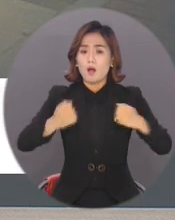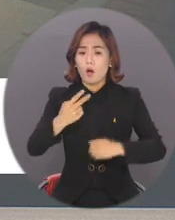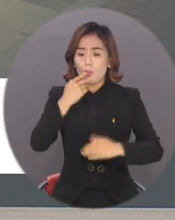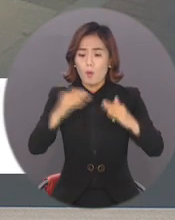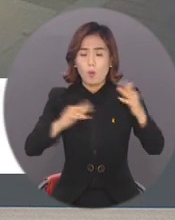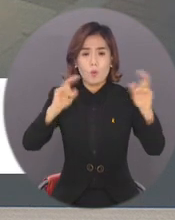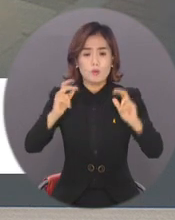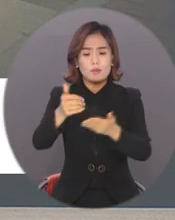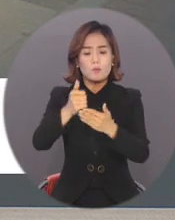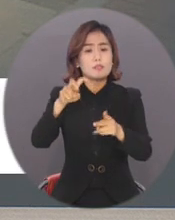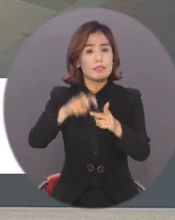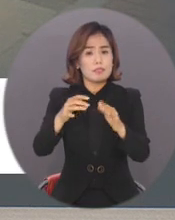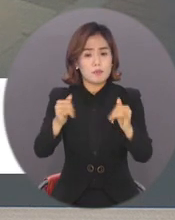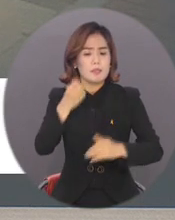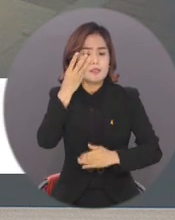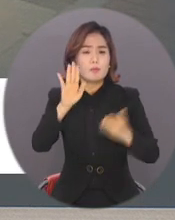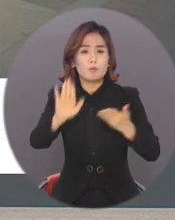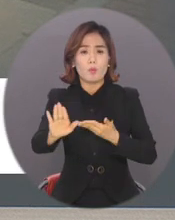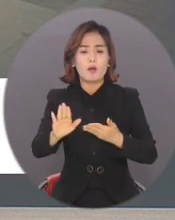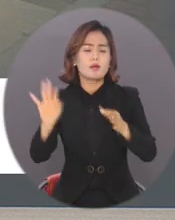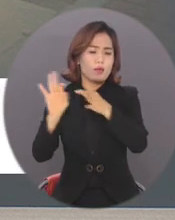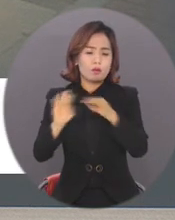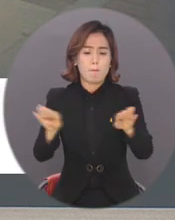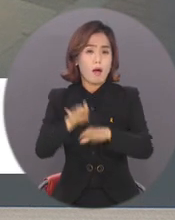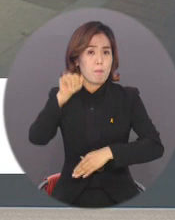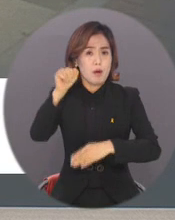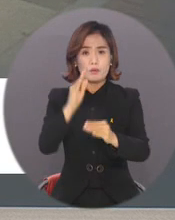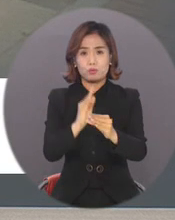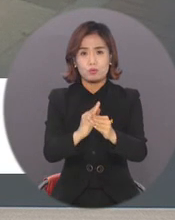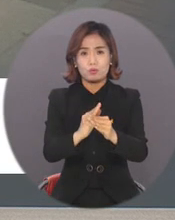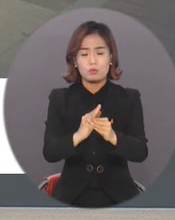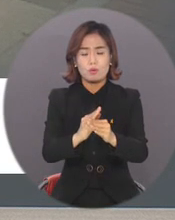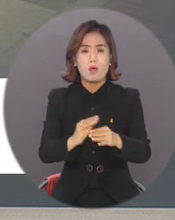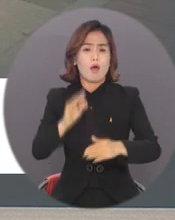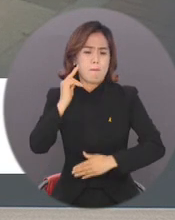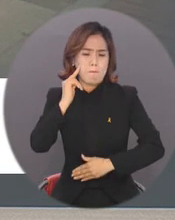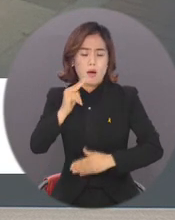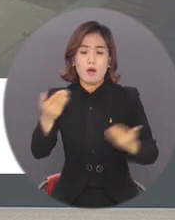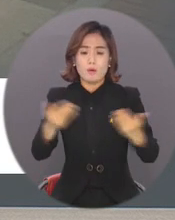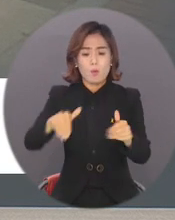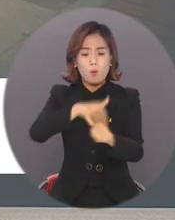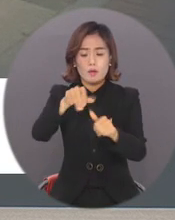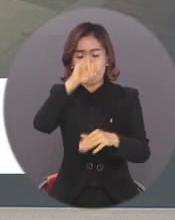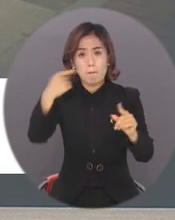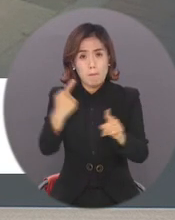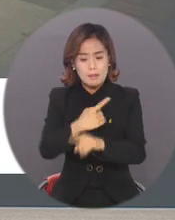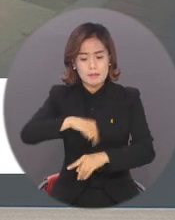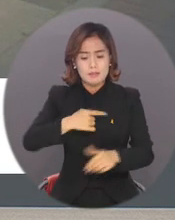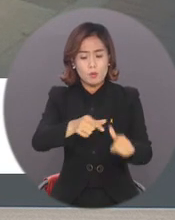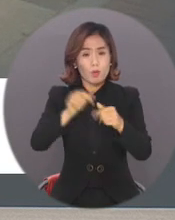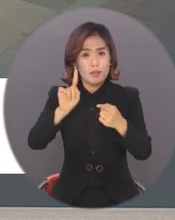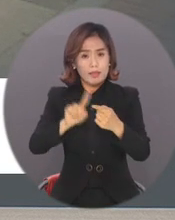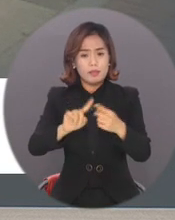건강보험공단 고객센터 직원들이 석 달 넘게 파업을 이어가고 있습니다. 가혹한 노동환경 개선과 함께 자신들의